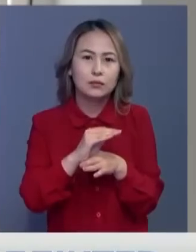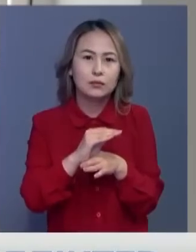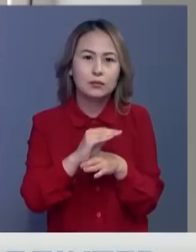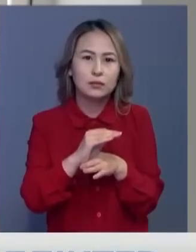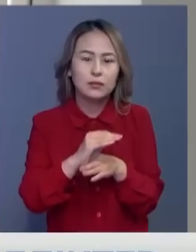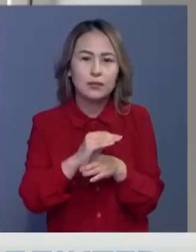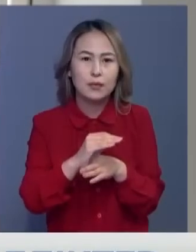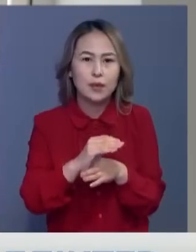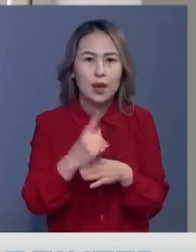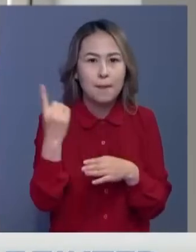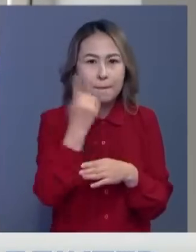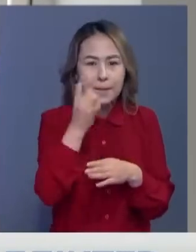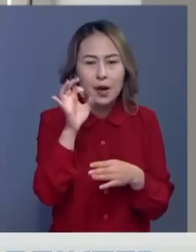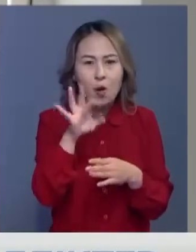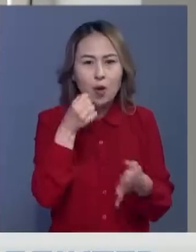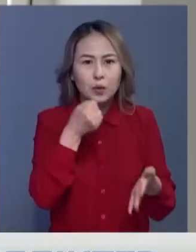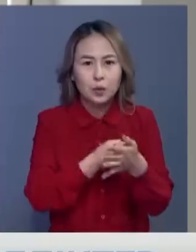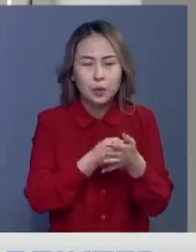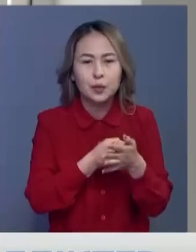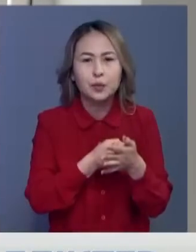осы бірінші қазан айына дейін